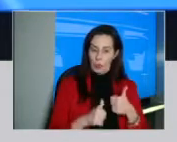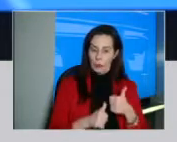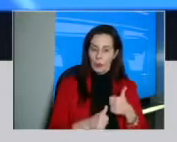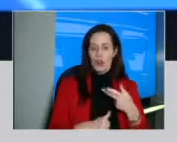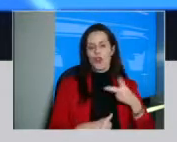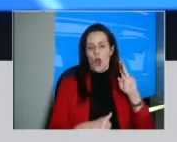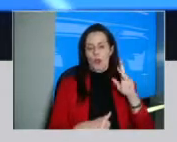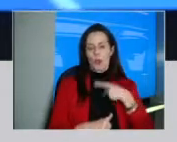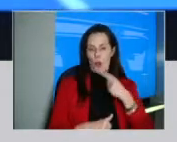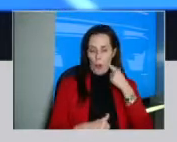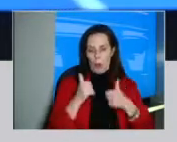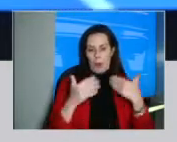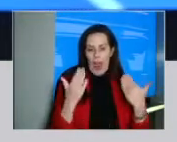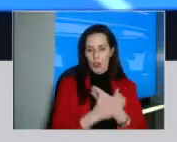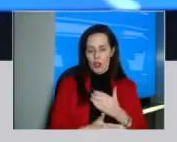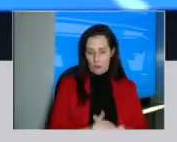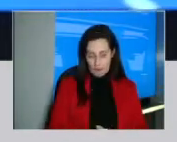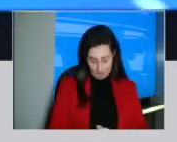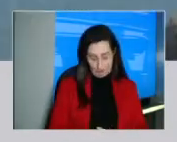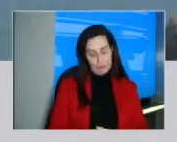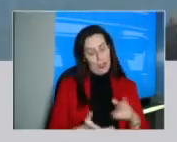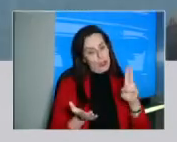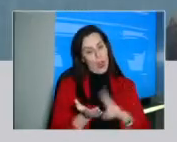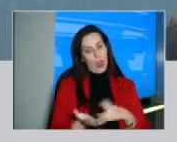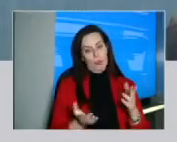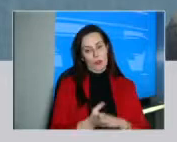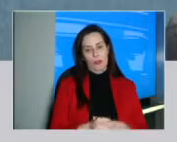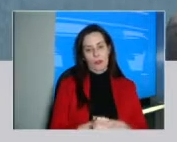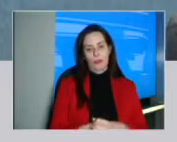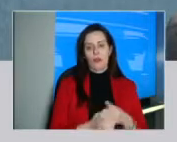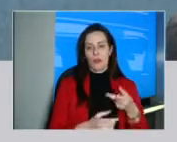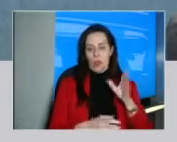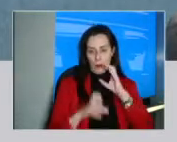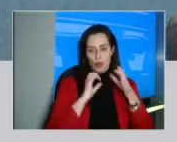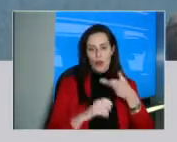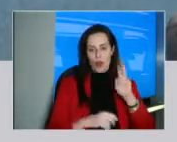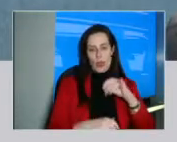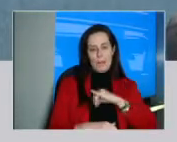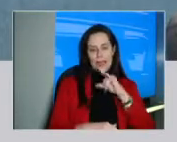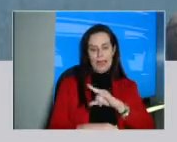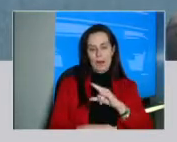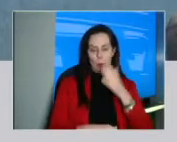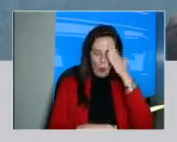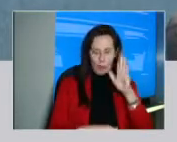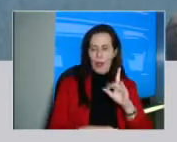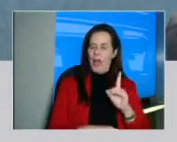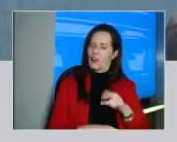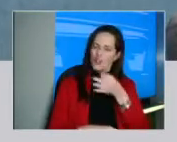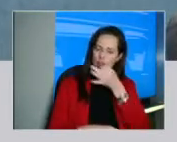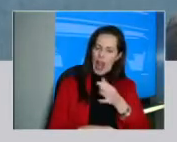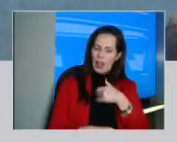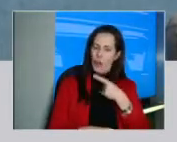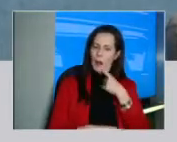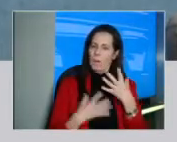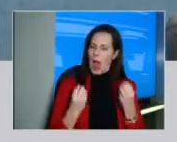יותר משאנחנו רואים את המועמדים החדשים, נכון? כן, זה נכון, האמת, באמת יותר קרובים, וגם התקשורת אולי יותר מתעניינת בה. תראה, עולה שאלה, אנחנו